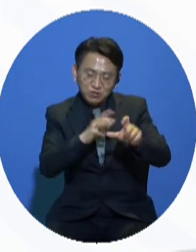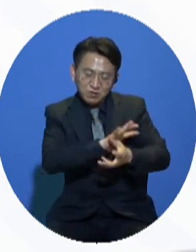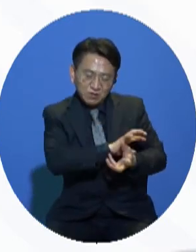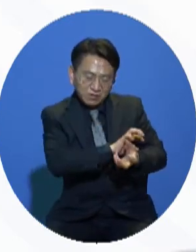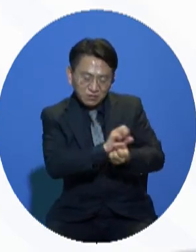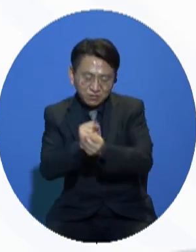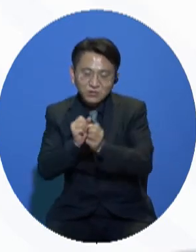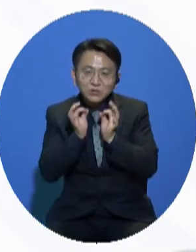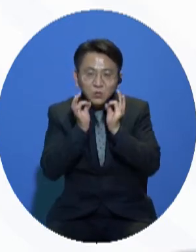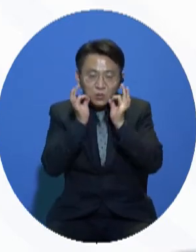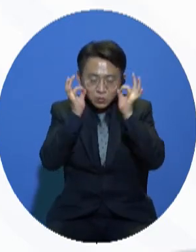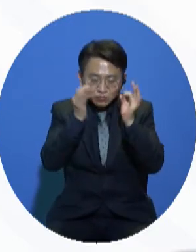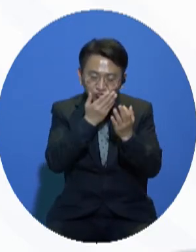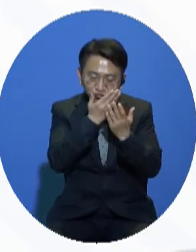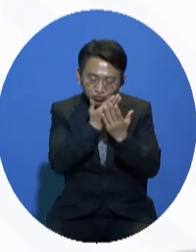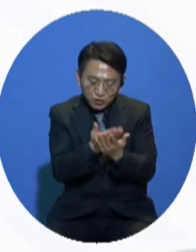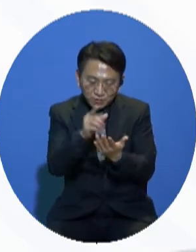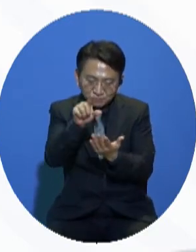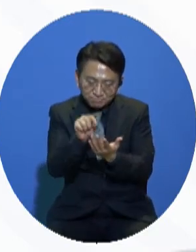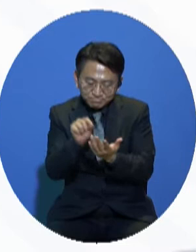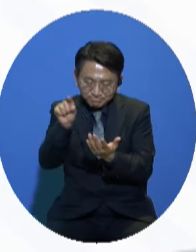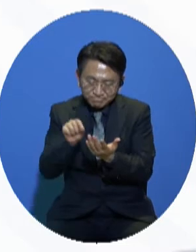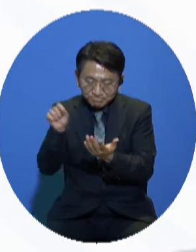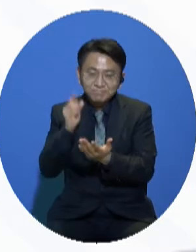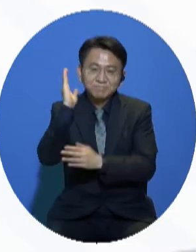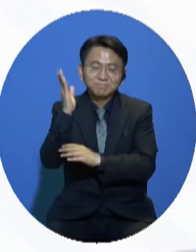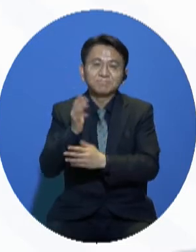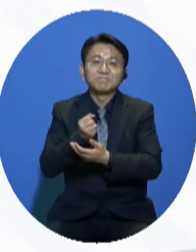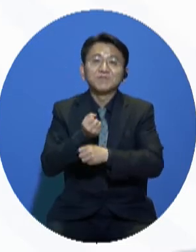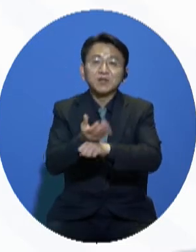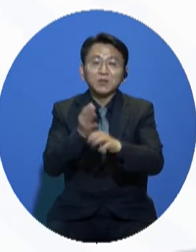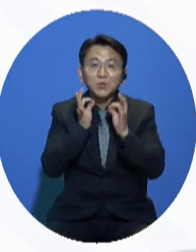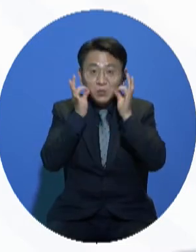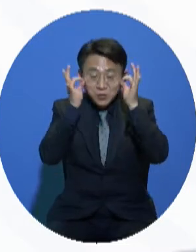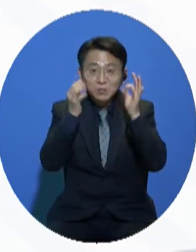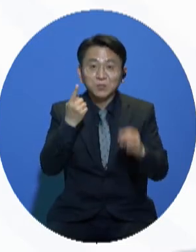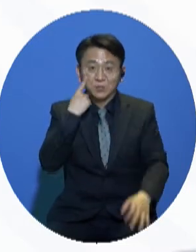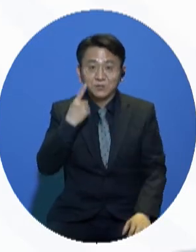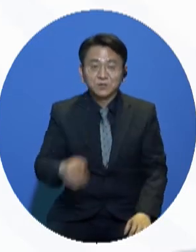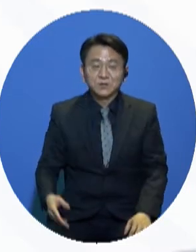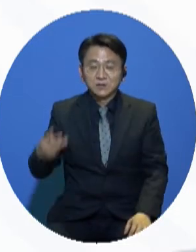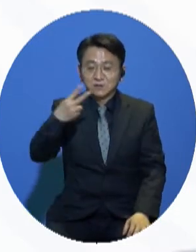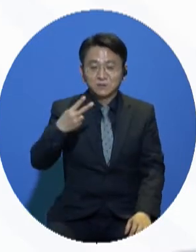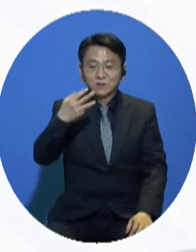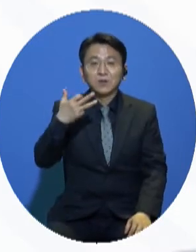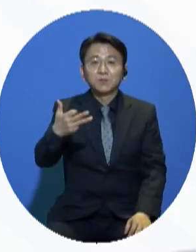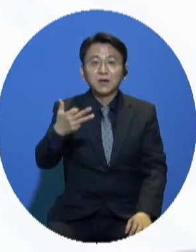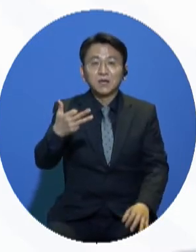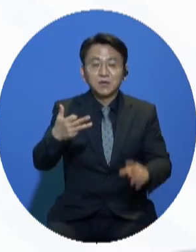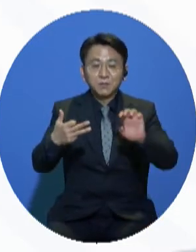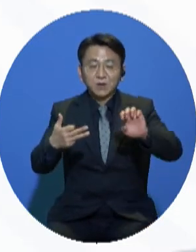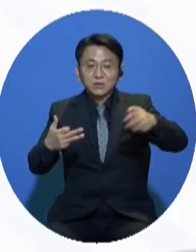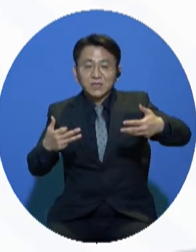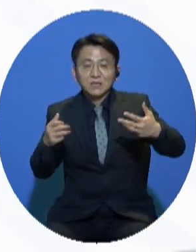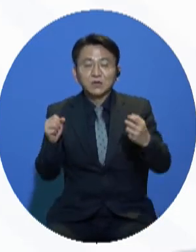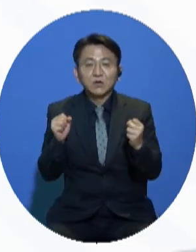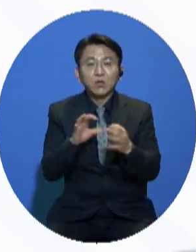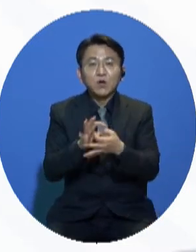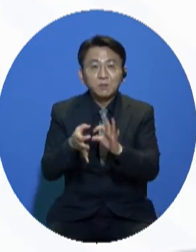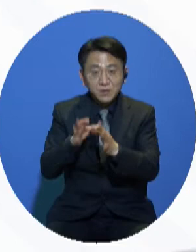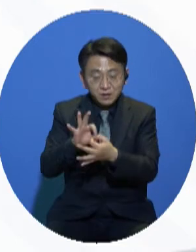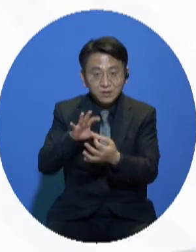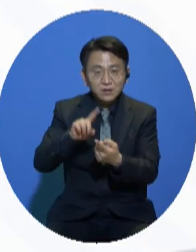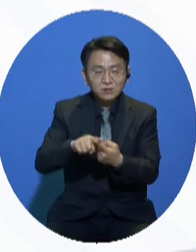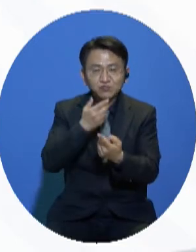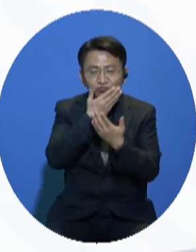다해서 가장 중요한 요소들에 대해서만 말씀을 드리도록 하겠습니다. 이 2018 평창 동계 패럴림픽